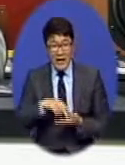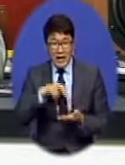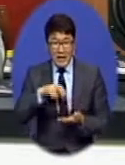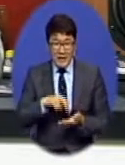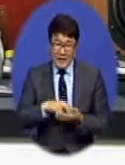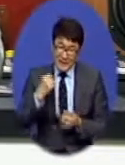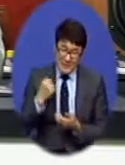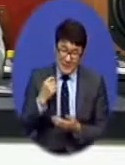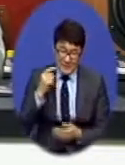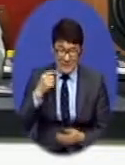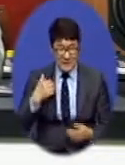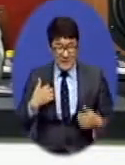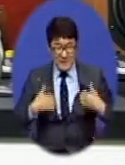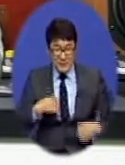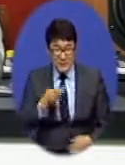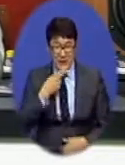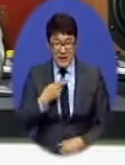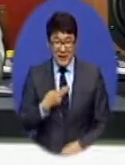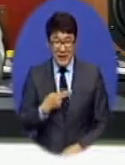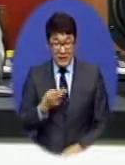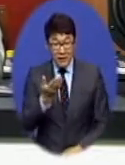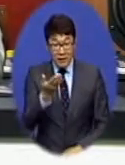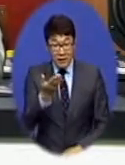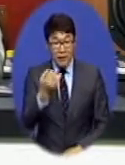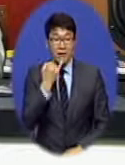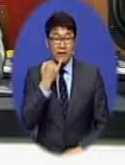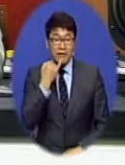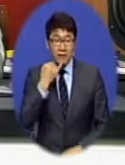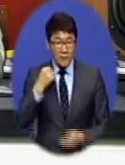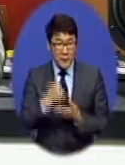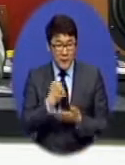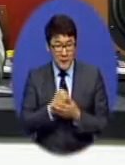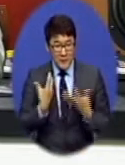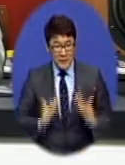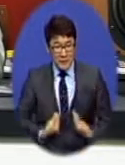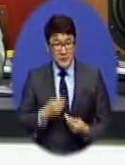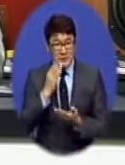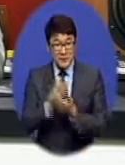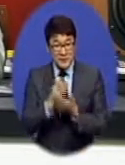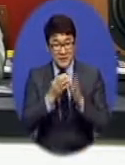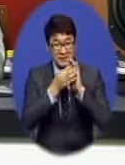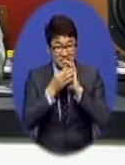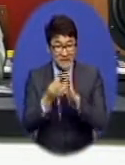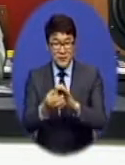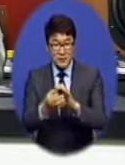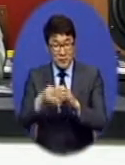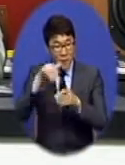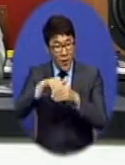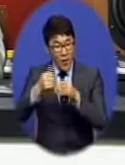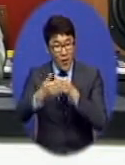되는 그러게 말입니다 고나무님 아직 마음 너무 속상해하지 마시고요 계속해서